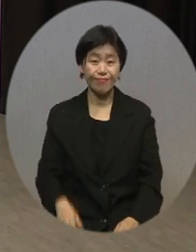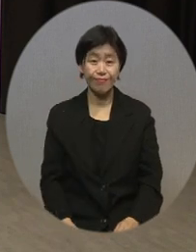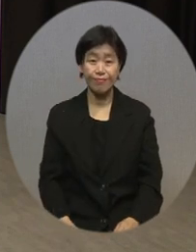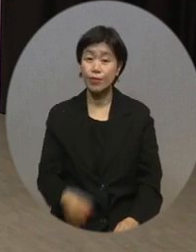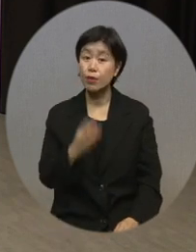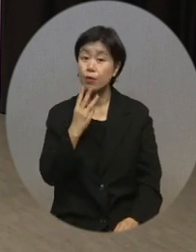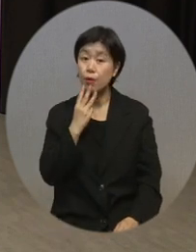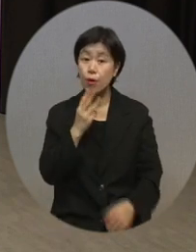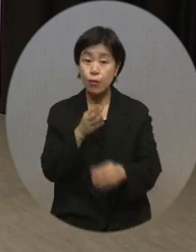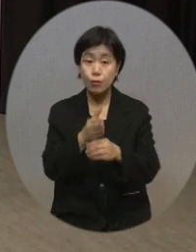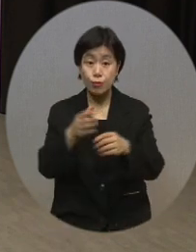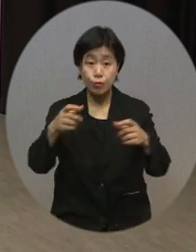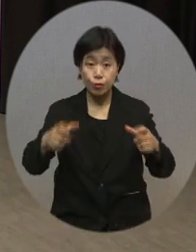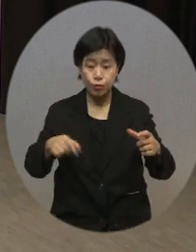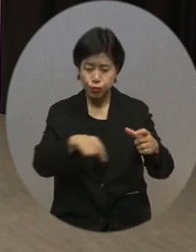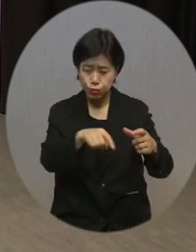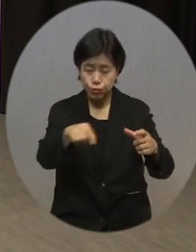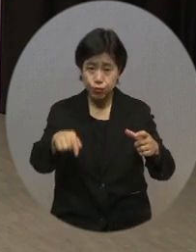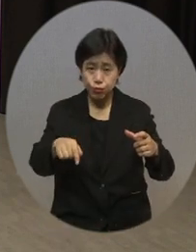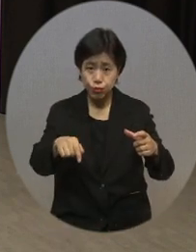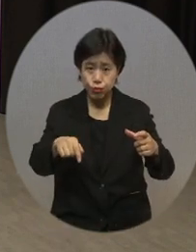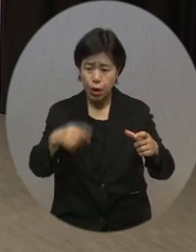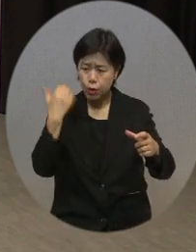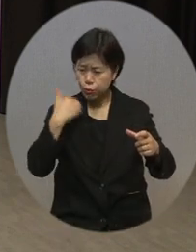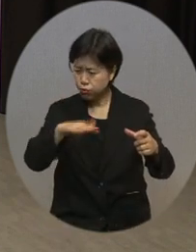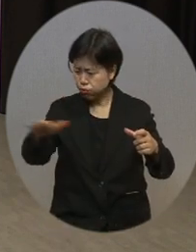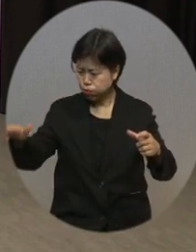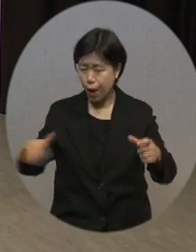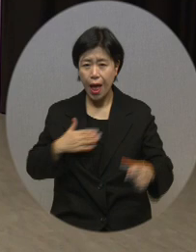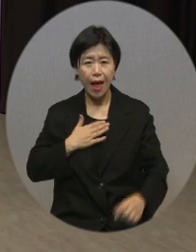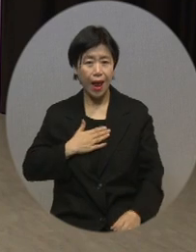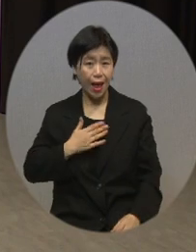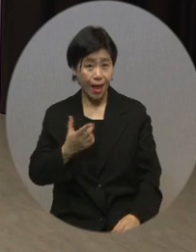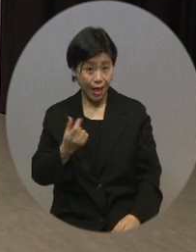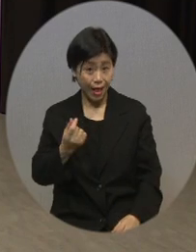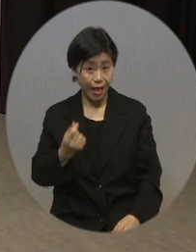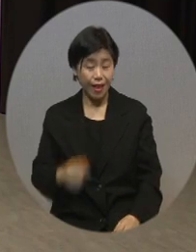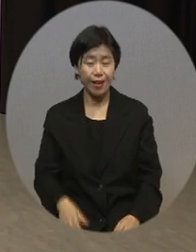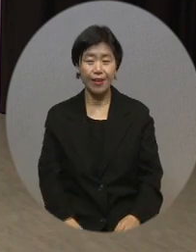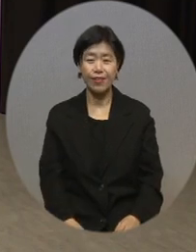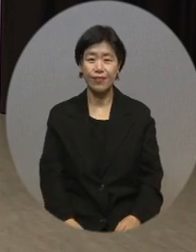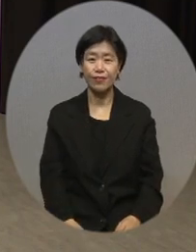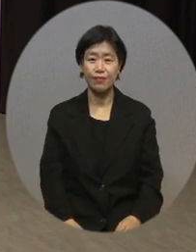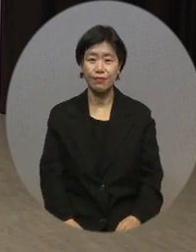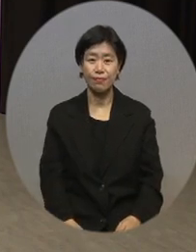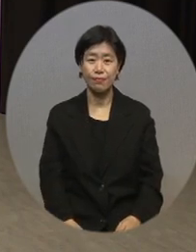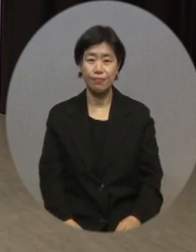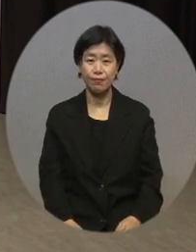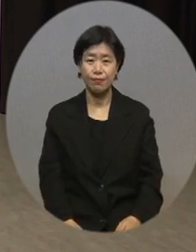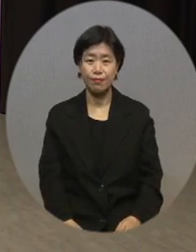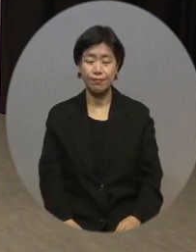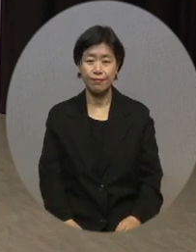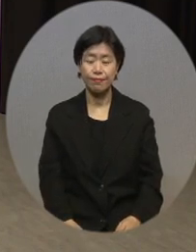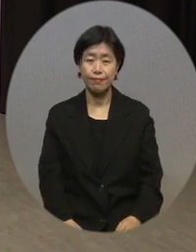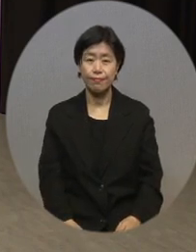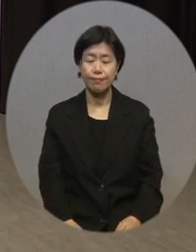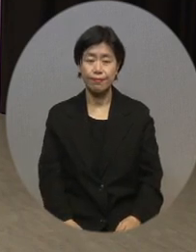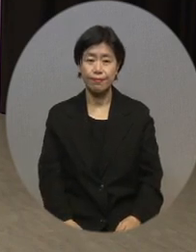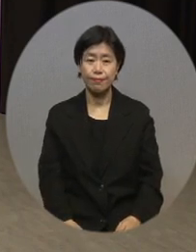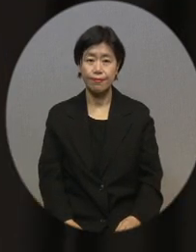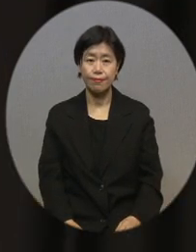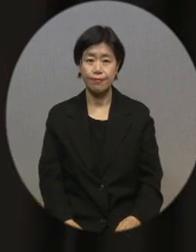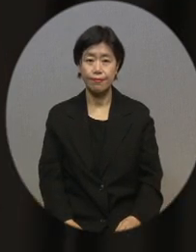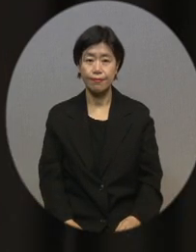네, 무슨 네. 강남에 무슨 구 이러면은 새로 생기니까 네, 예. 좀 생소한 감이 있지만은